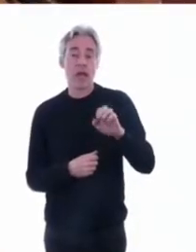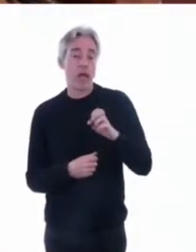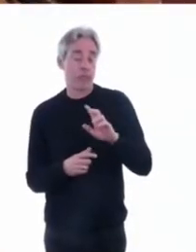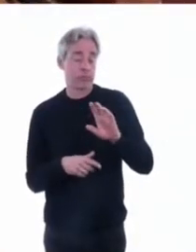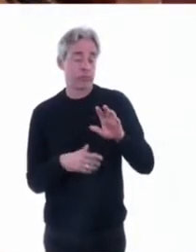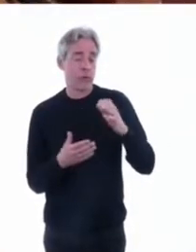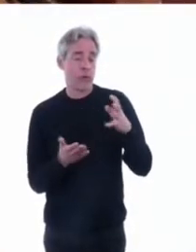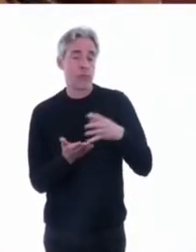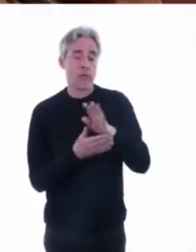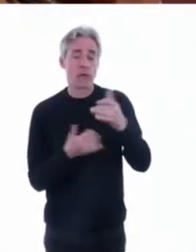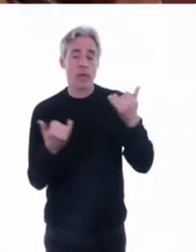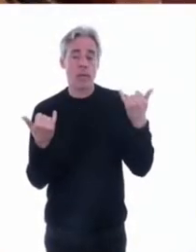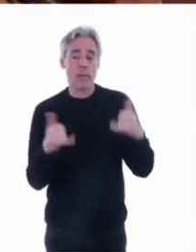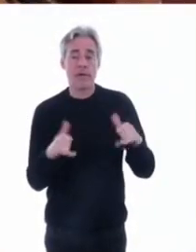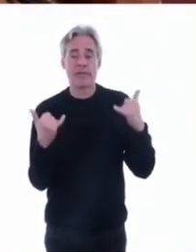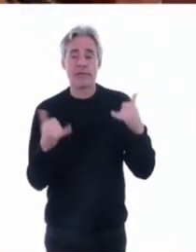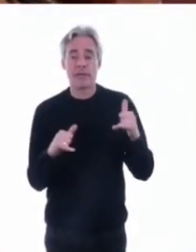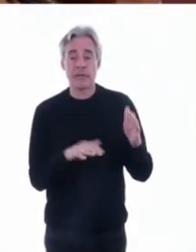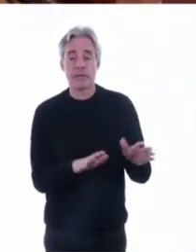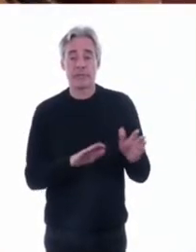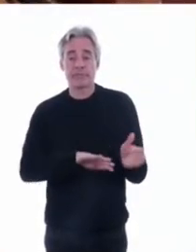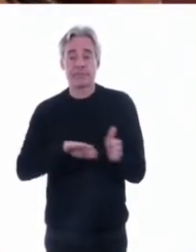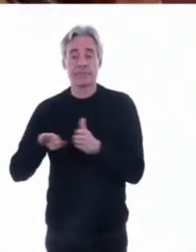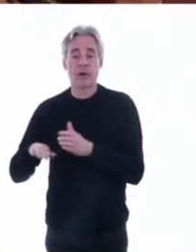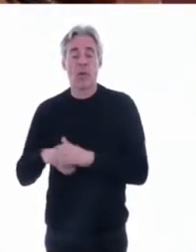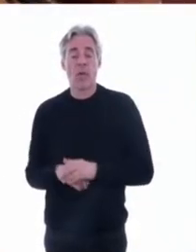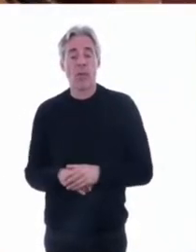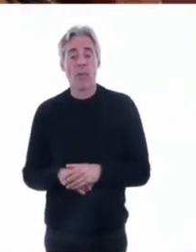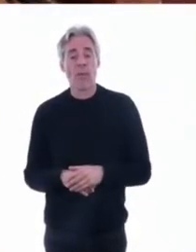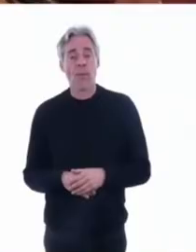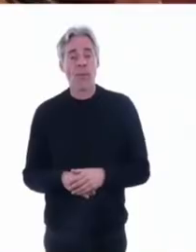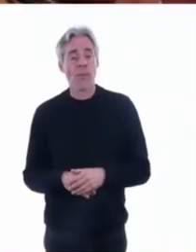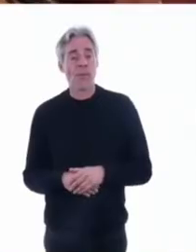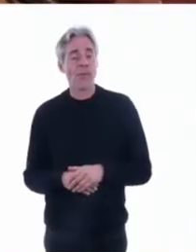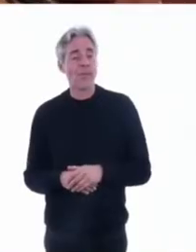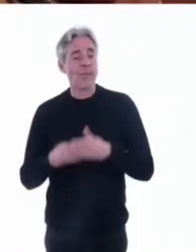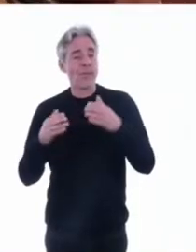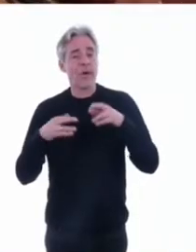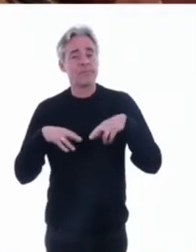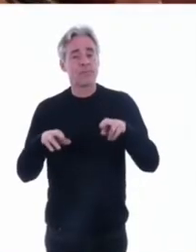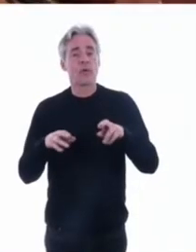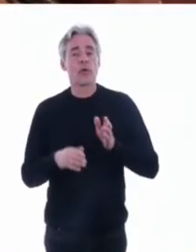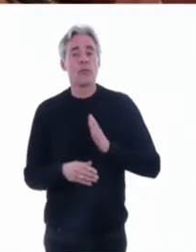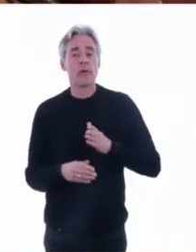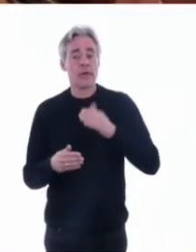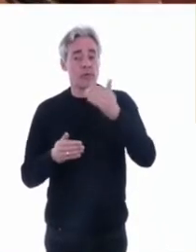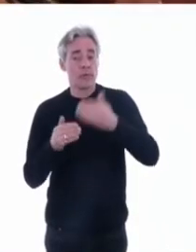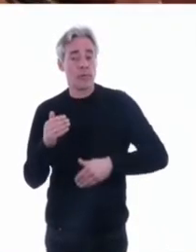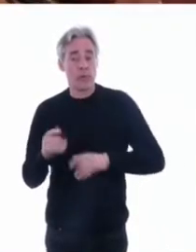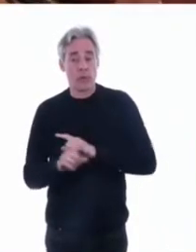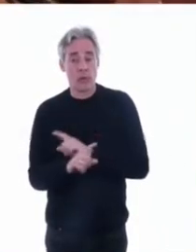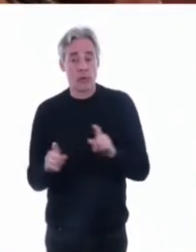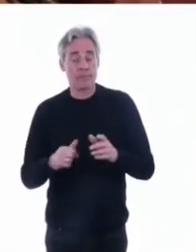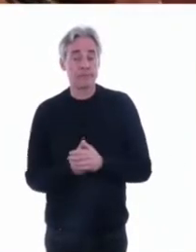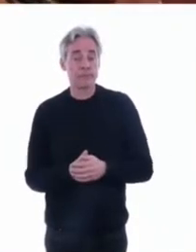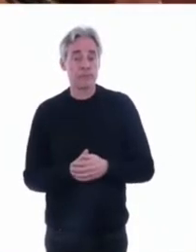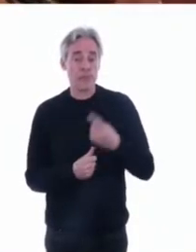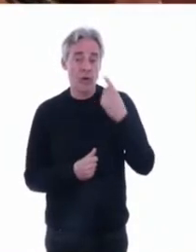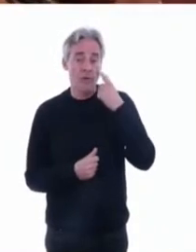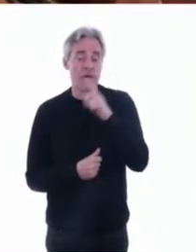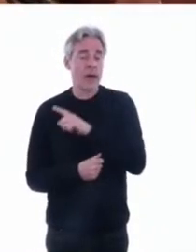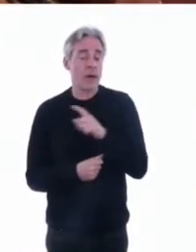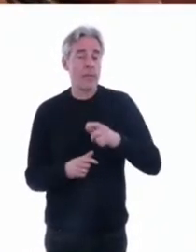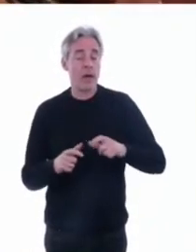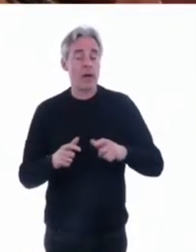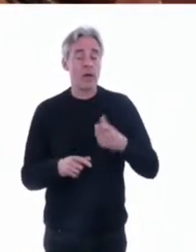au bout de ce que vous aviez prétendu faire, vous n'avez pas stoppé la rue bordelaise, nous ne verrons rien sur ce